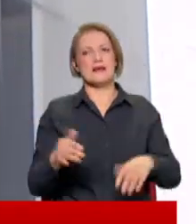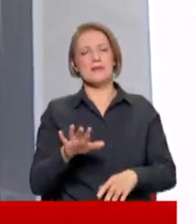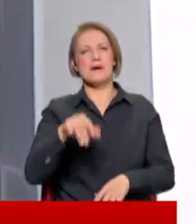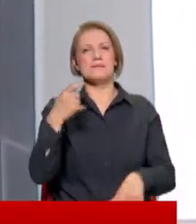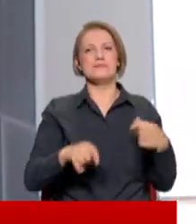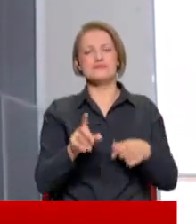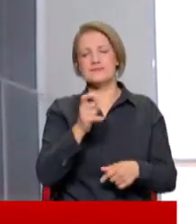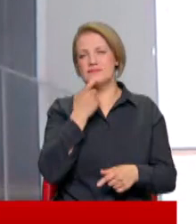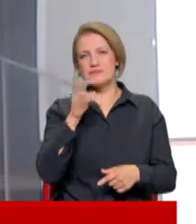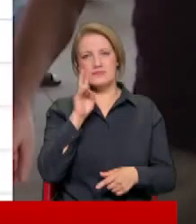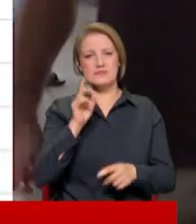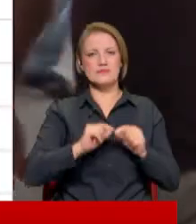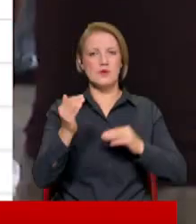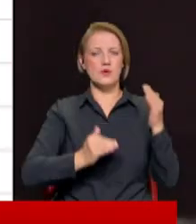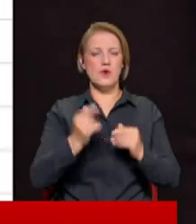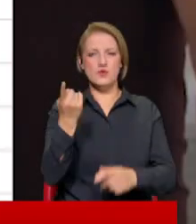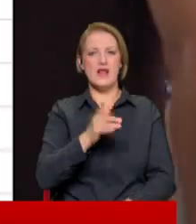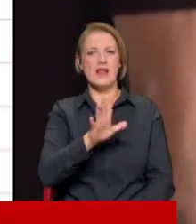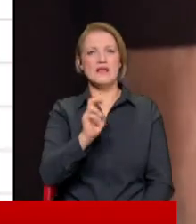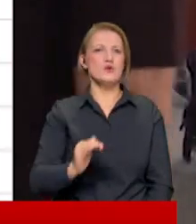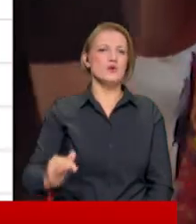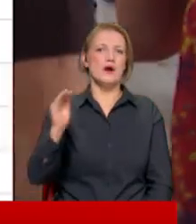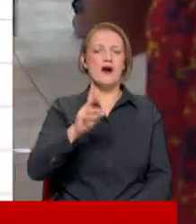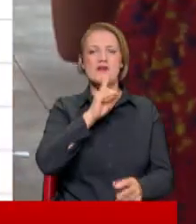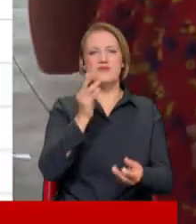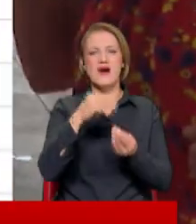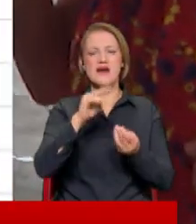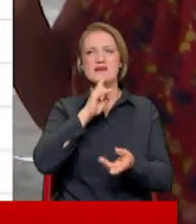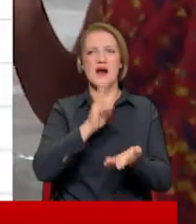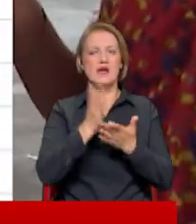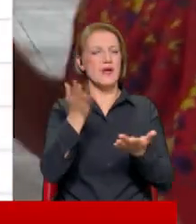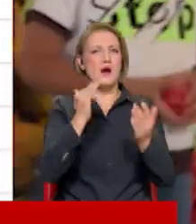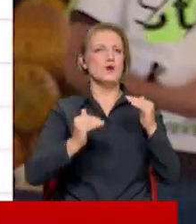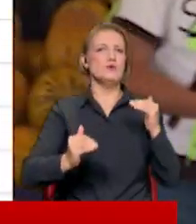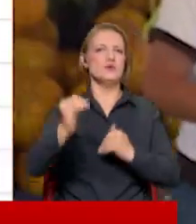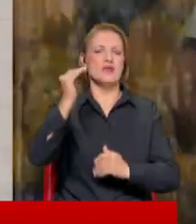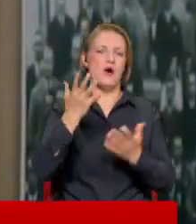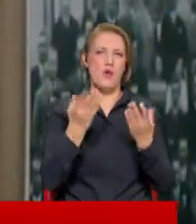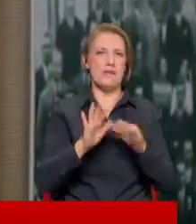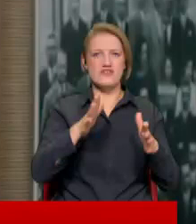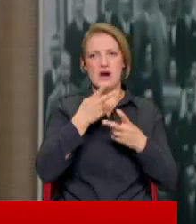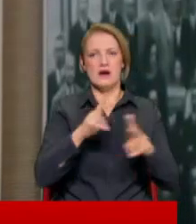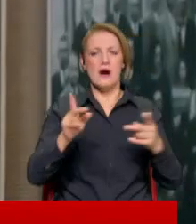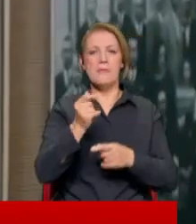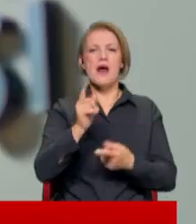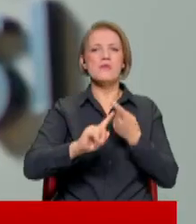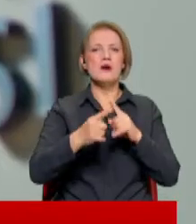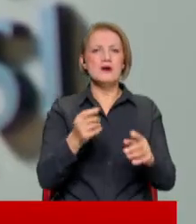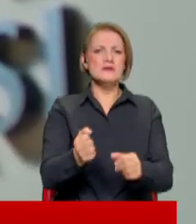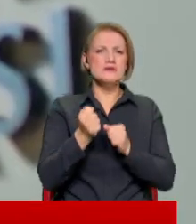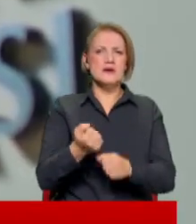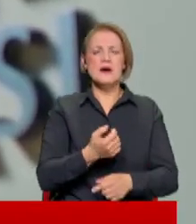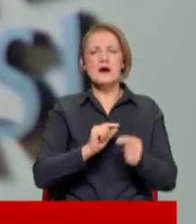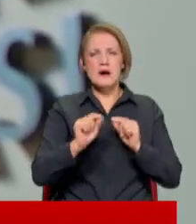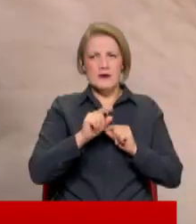yıl sonu enflasyon tahminini %58'e yükseltmişti ama faiz kararında daha da yükselebileceğini açıkladı. Para politikasında sıkılaşma